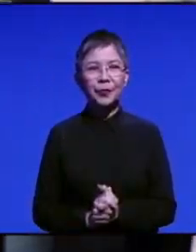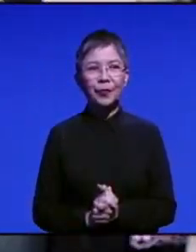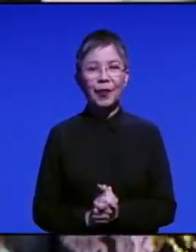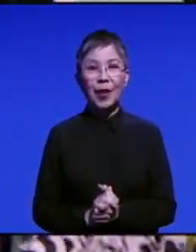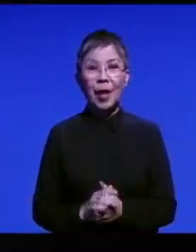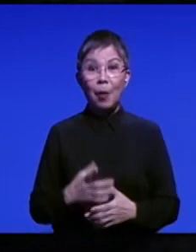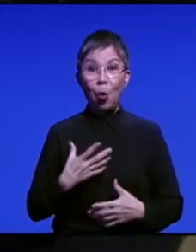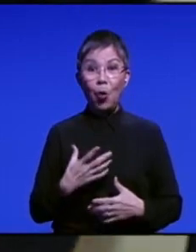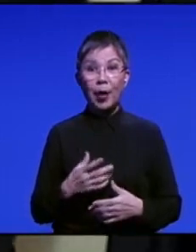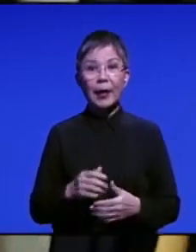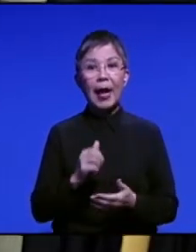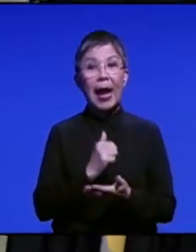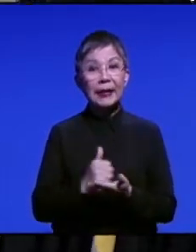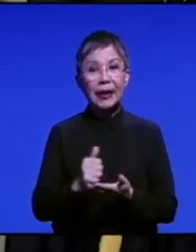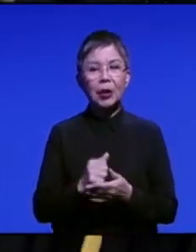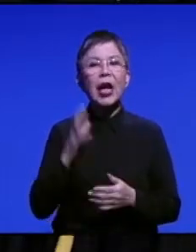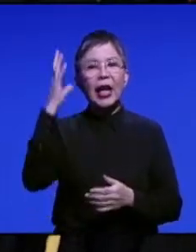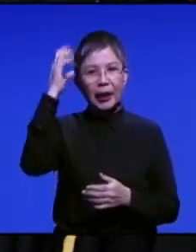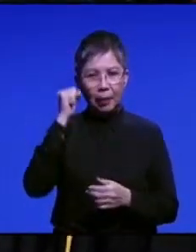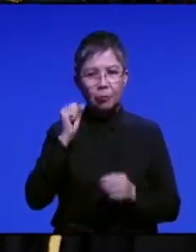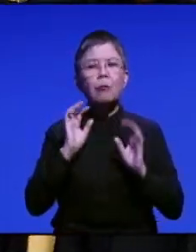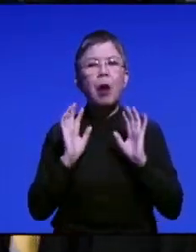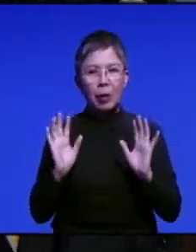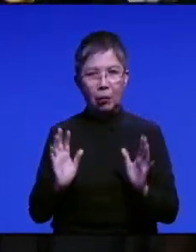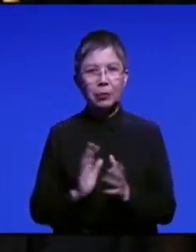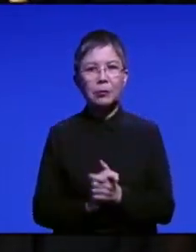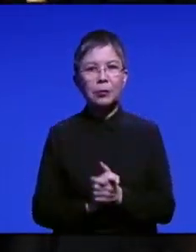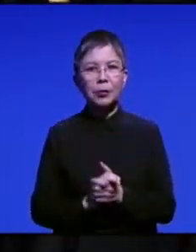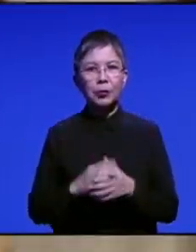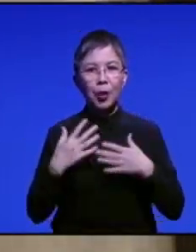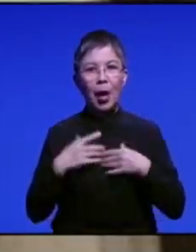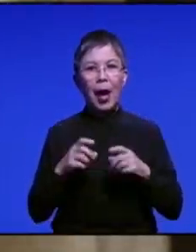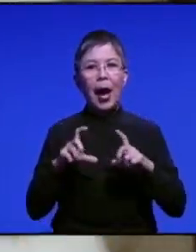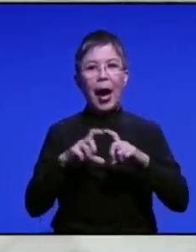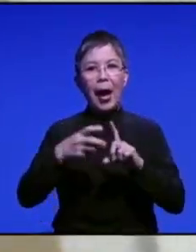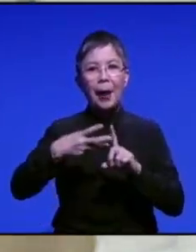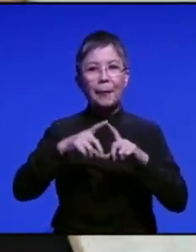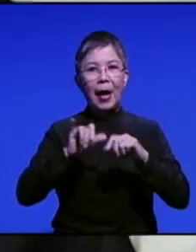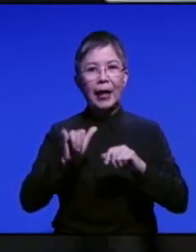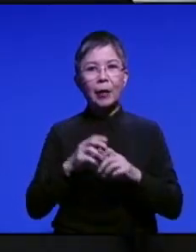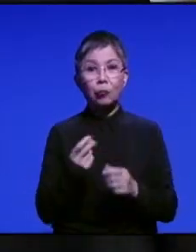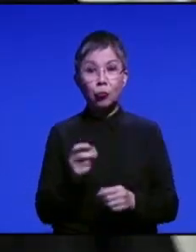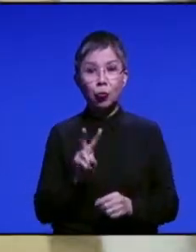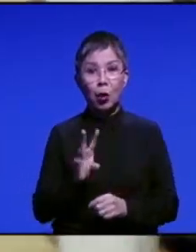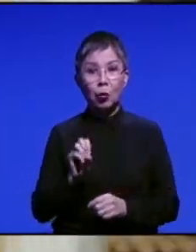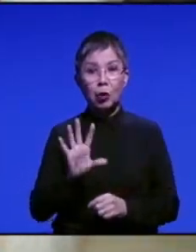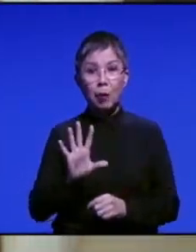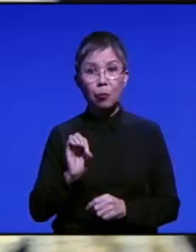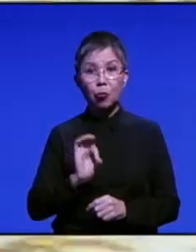Kalau mau yang model klasik dengan warna hitam juga ada. Anda bisa mendapatkan abaya ini mulai harga Rp250